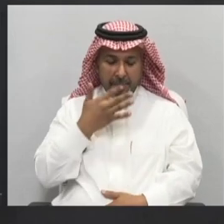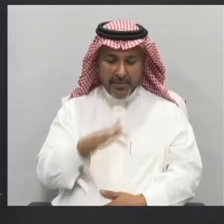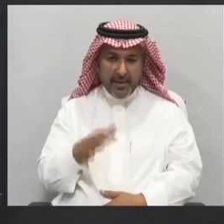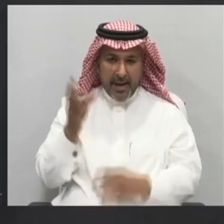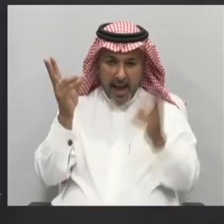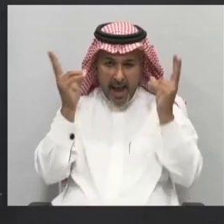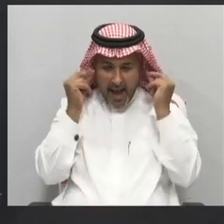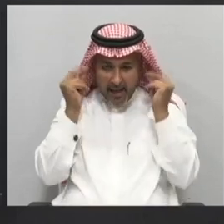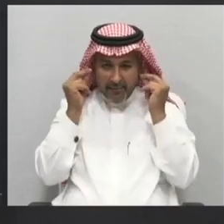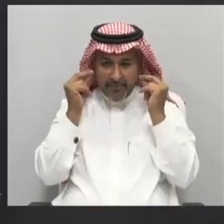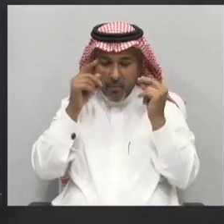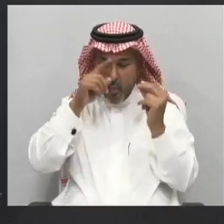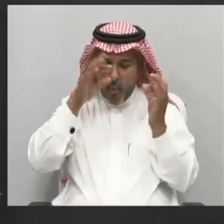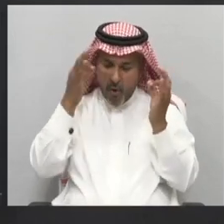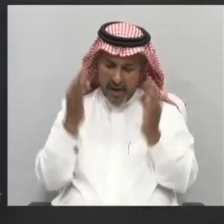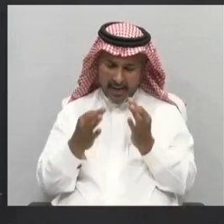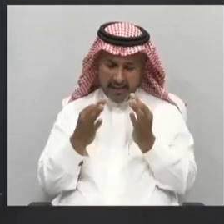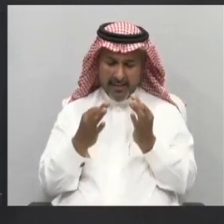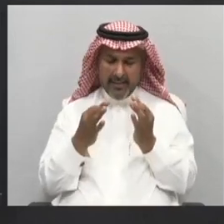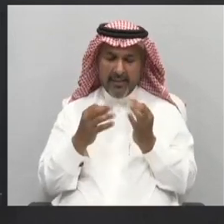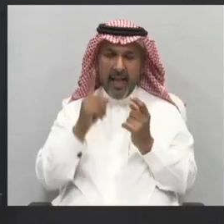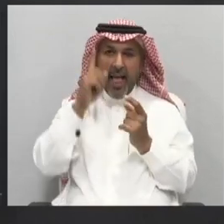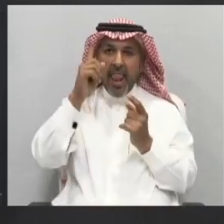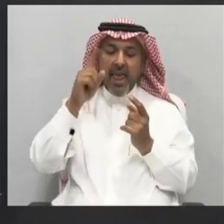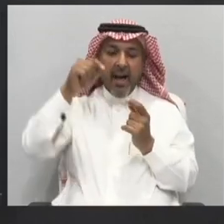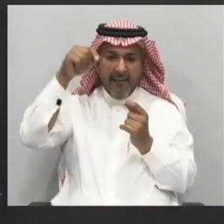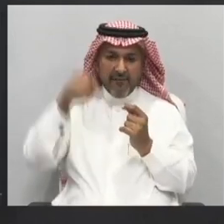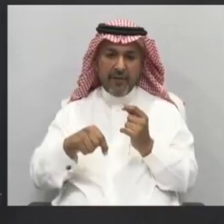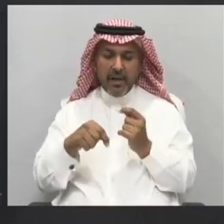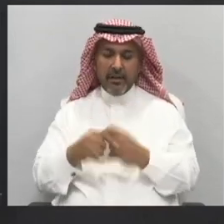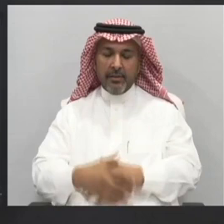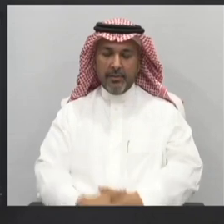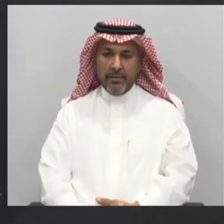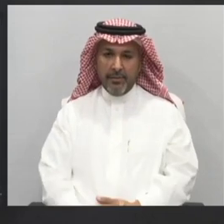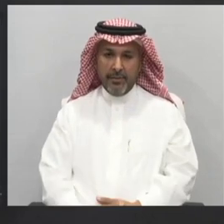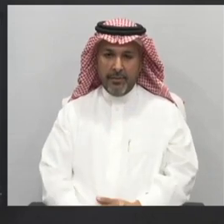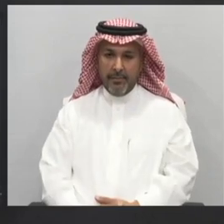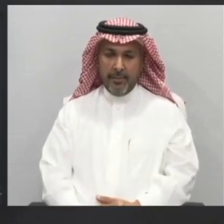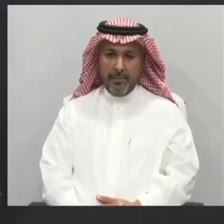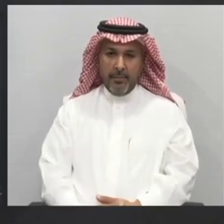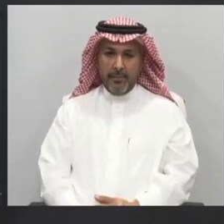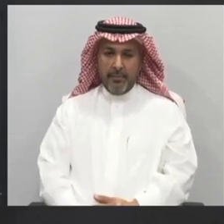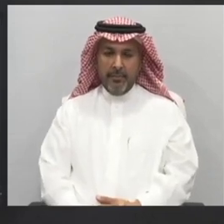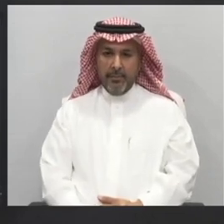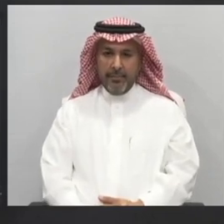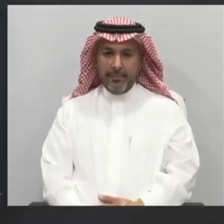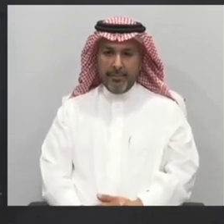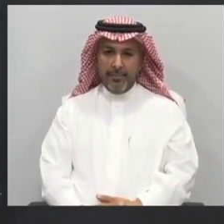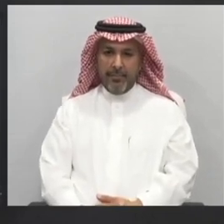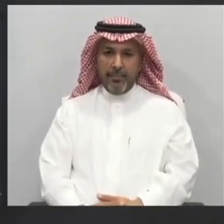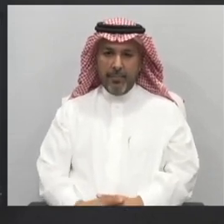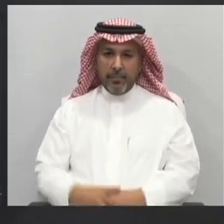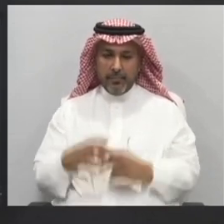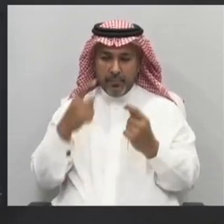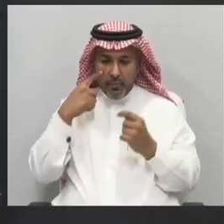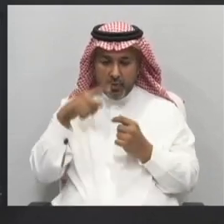يعرف ويقر بوجود الله سبحانه وتعالى وينظر بفطرته ولو قلت له اين الله